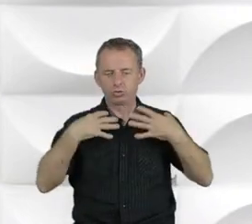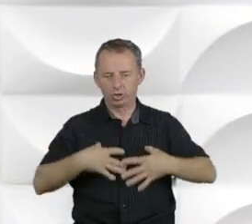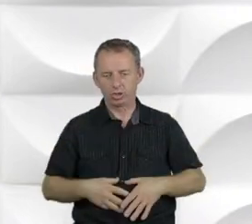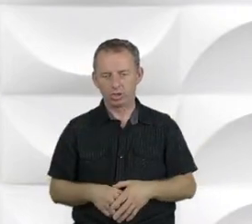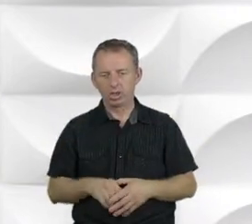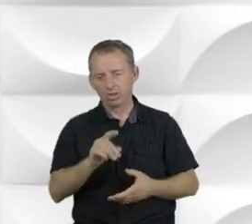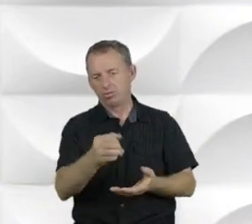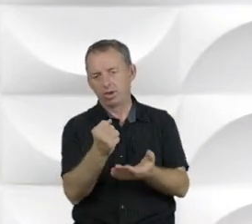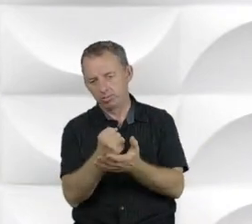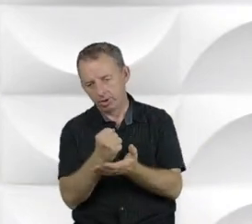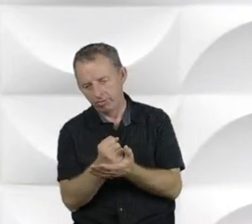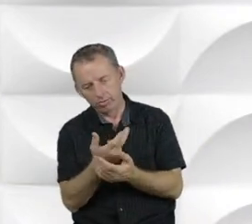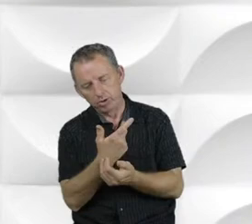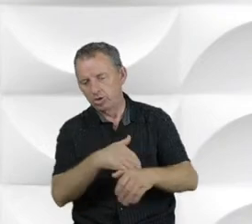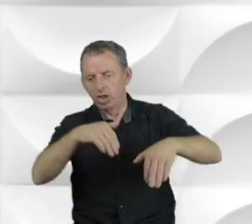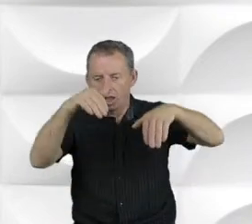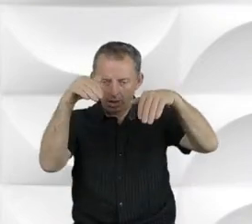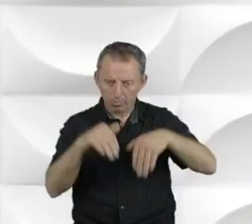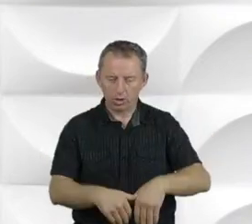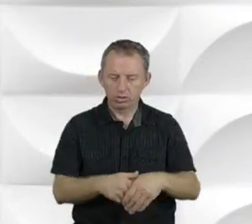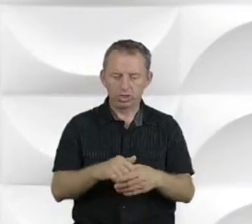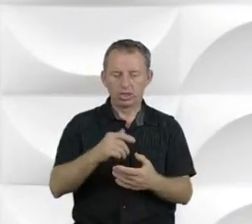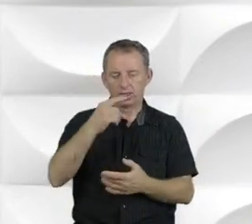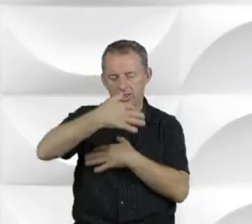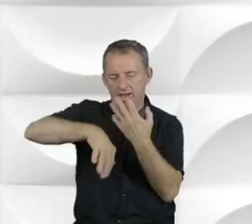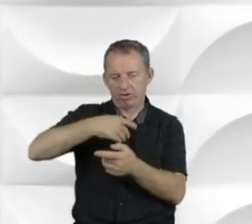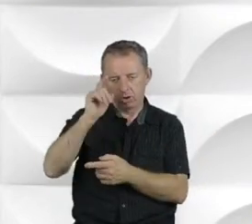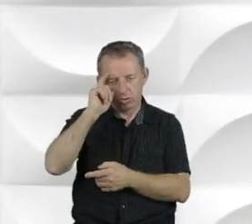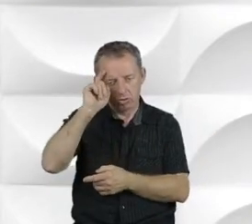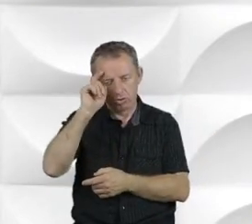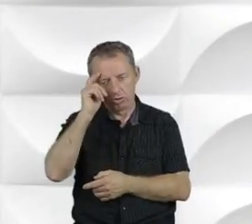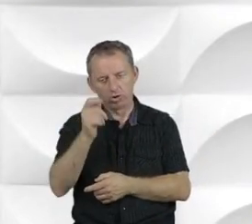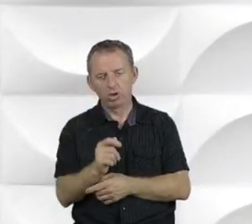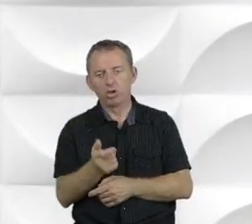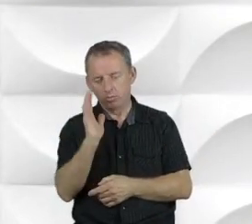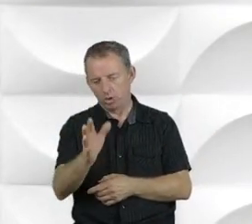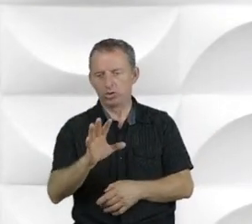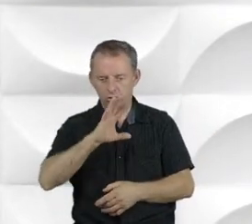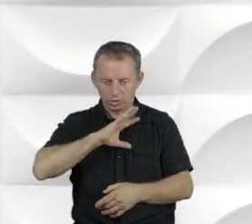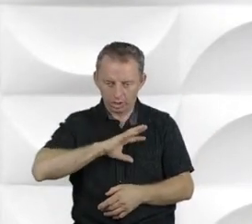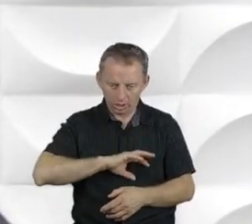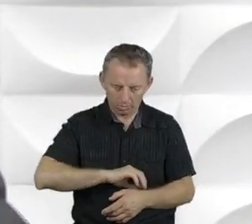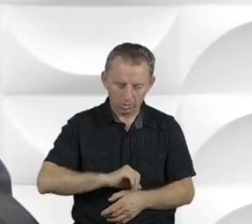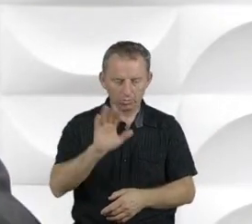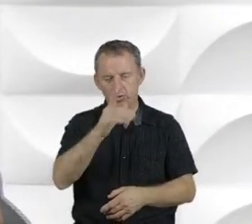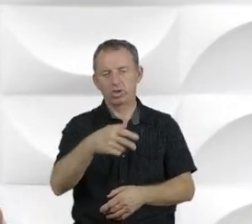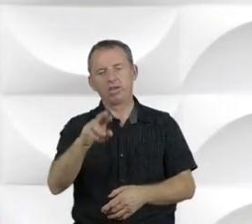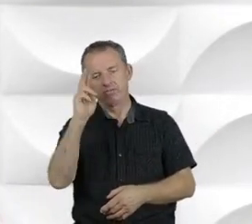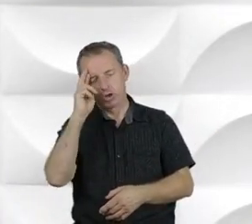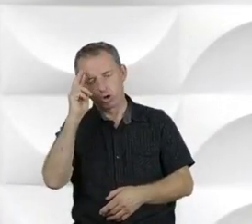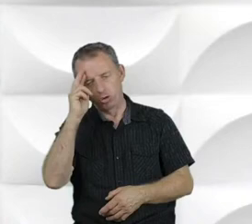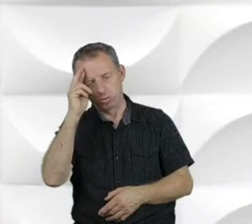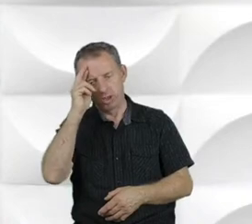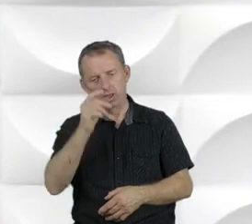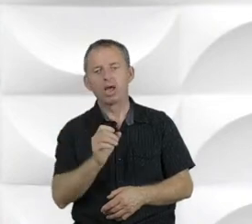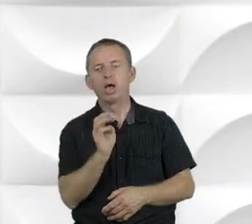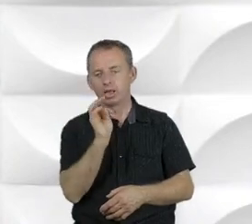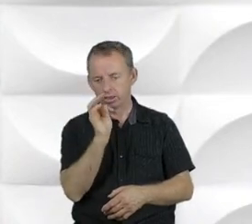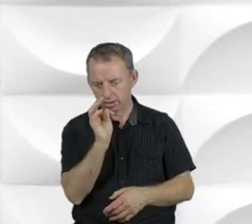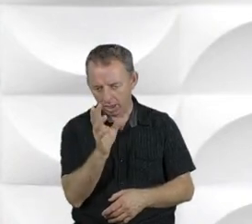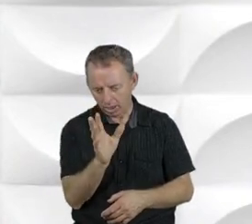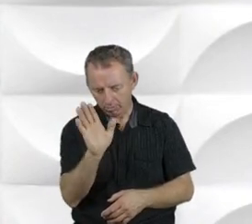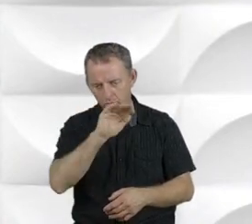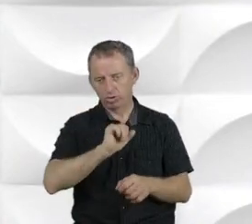Takimi sprawami nie można sobie zawracać głowy. Bóg jest cierpliwy, Bóg jest wyrozumiały. Tak, ale Bóg